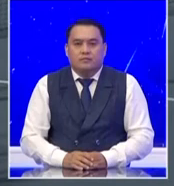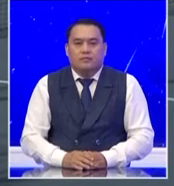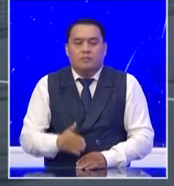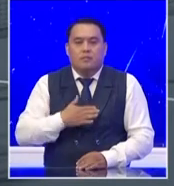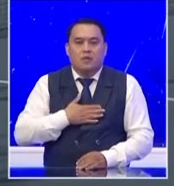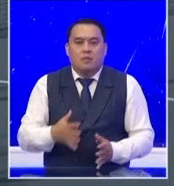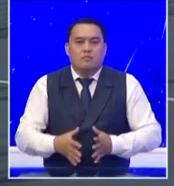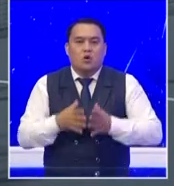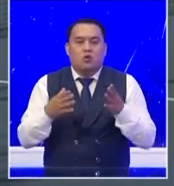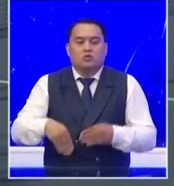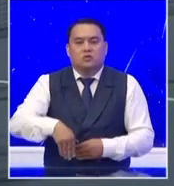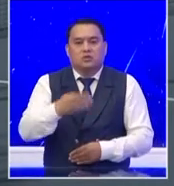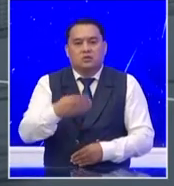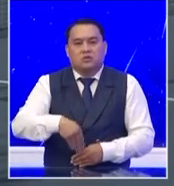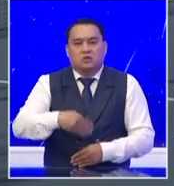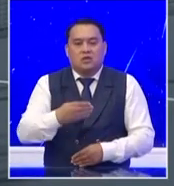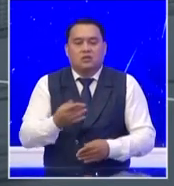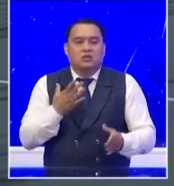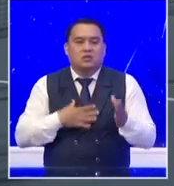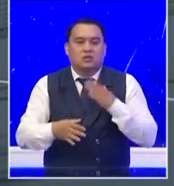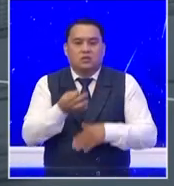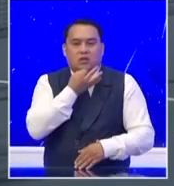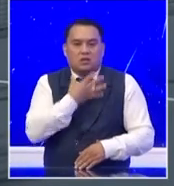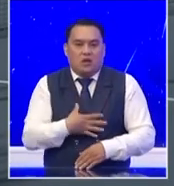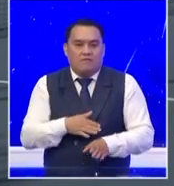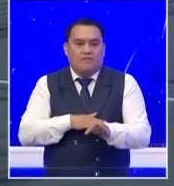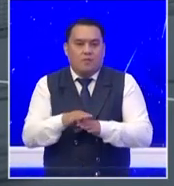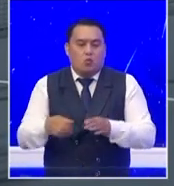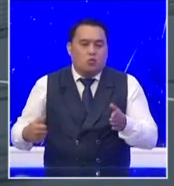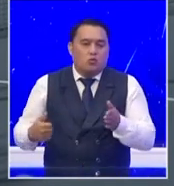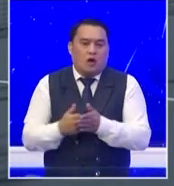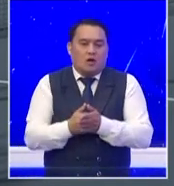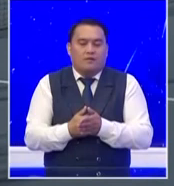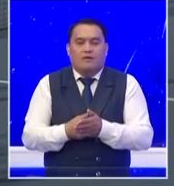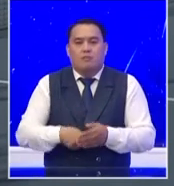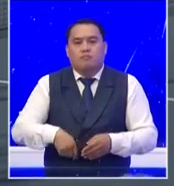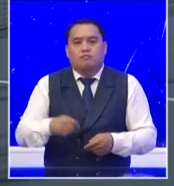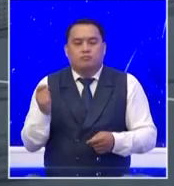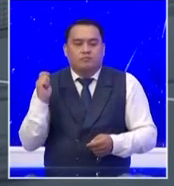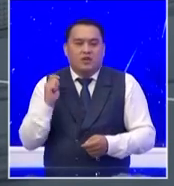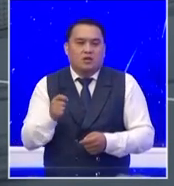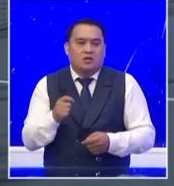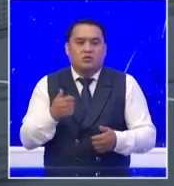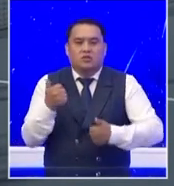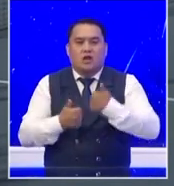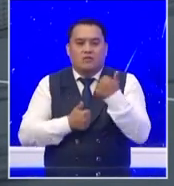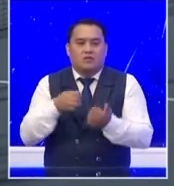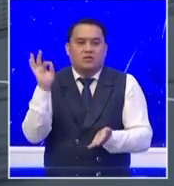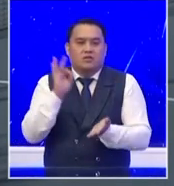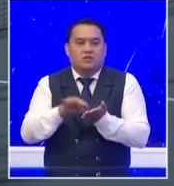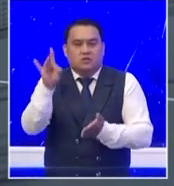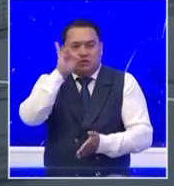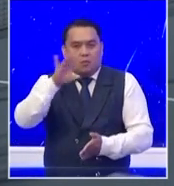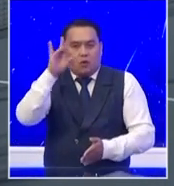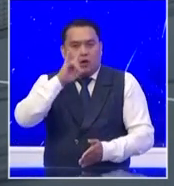Мне большой теннис очень нравится. Ежедневно мы отрабатываем технику выполнения ударов, подачу. Также каждый раз соревнуемся друг с другом. Моя цель – стать